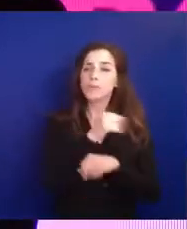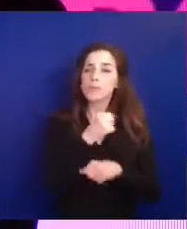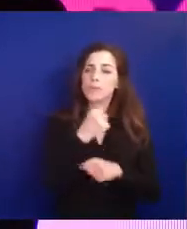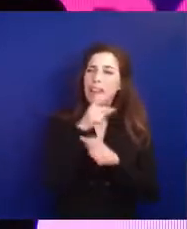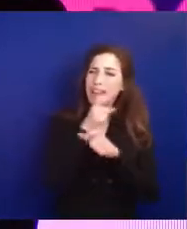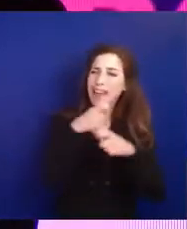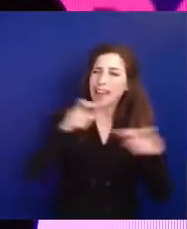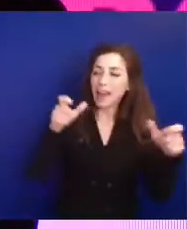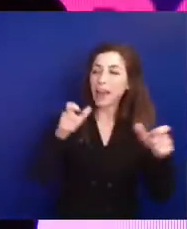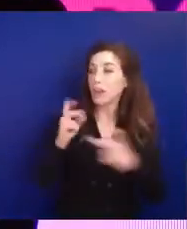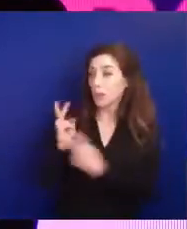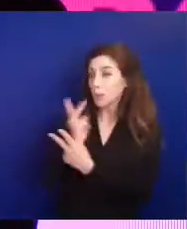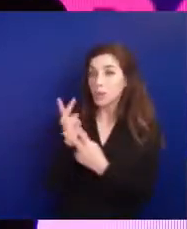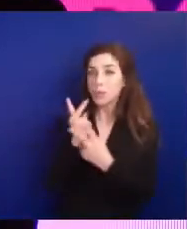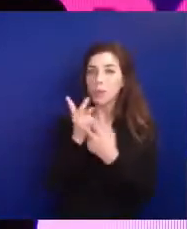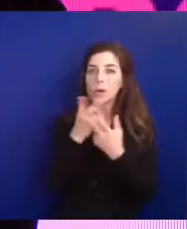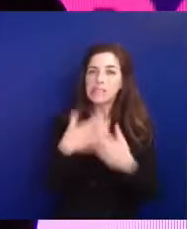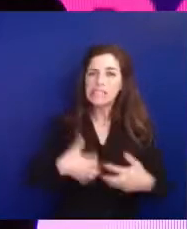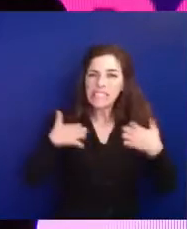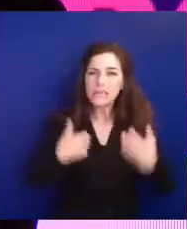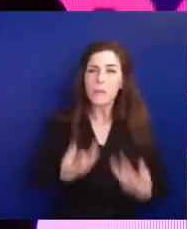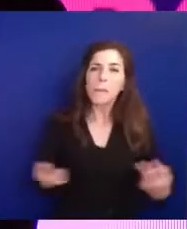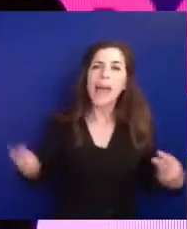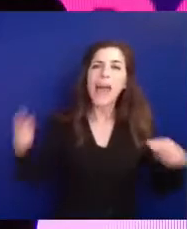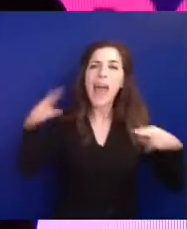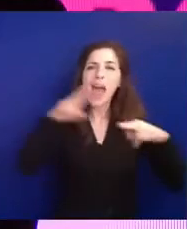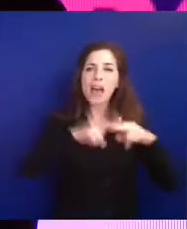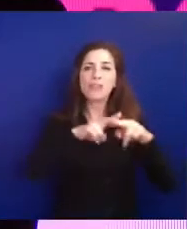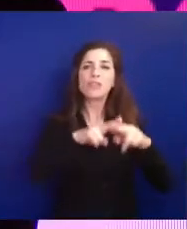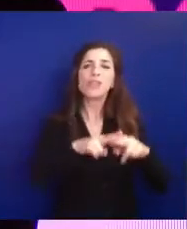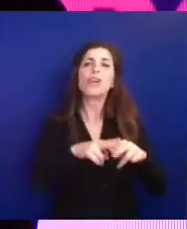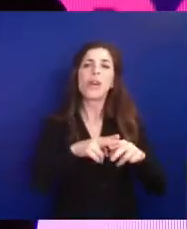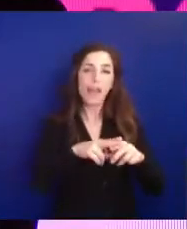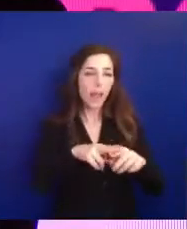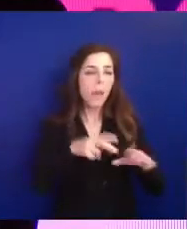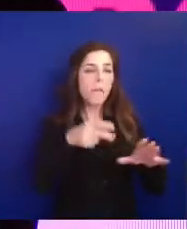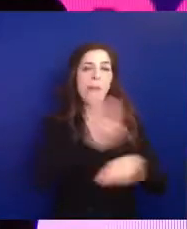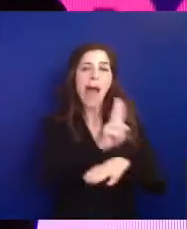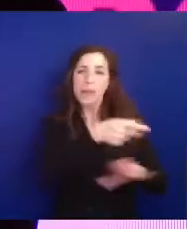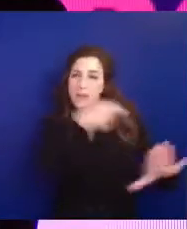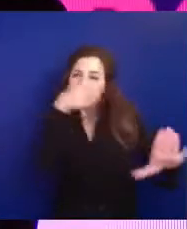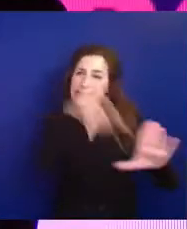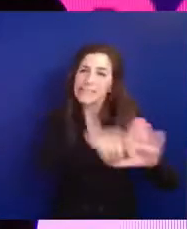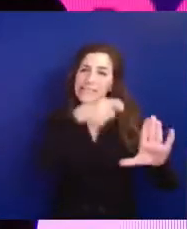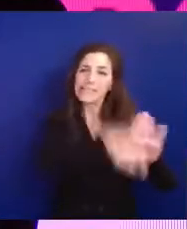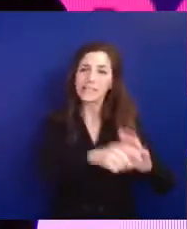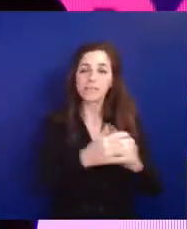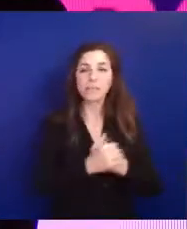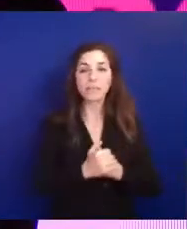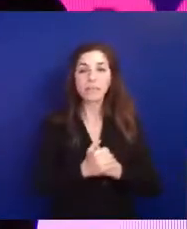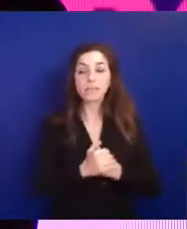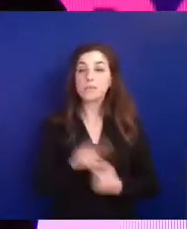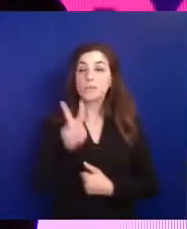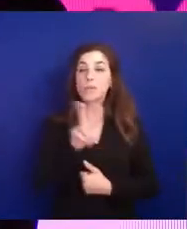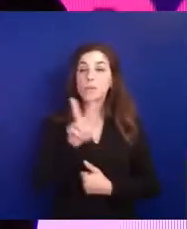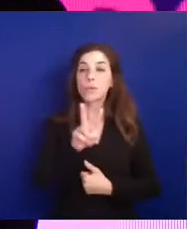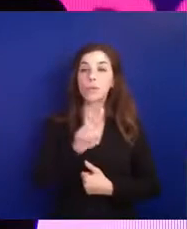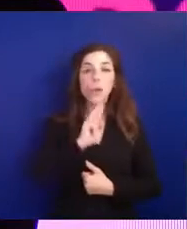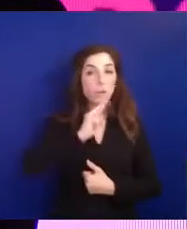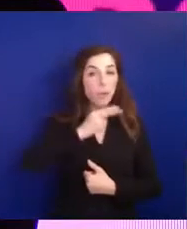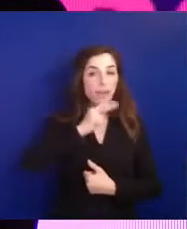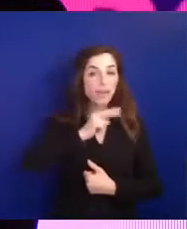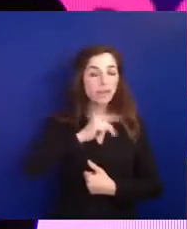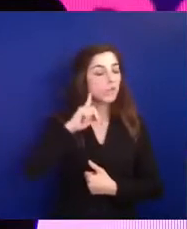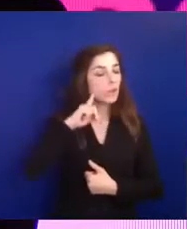ancora di più chiusure nuovamente nel c chiusero nuovamente nel bagno verso le due del pomeriggio sentiti nuovo lo squillo del telefono